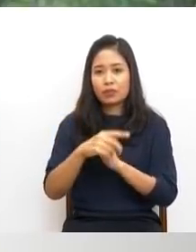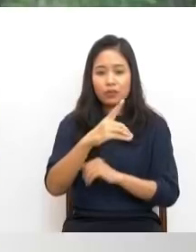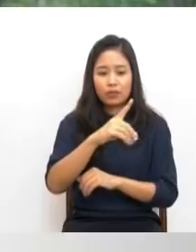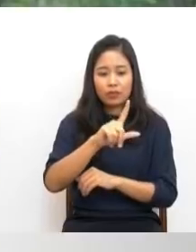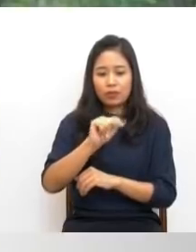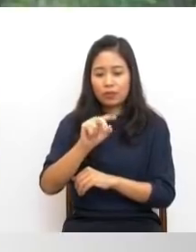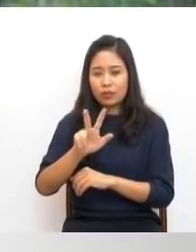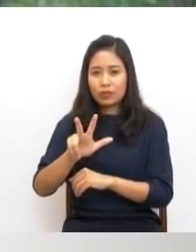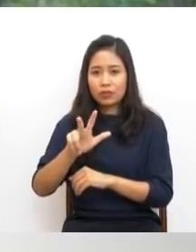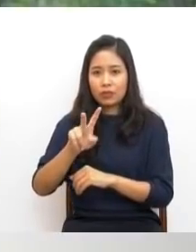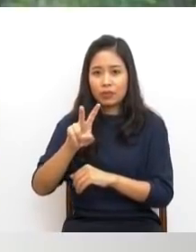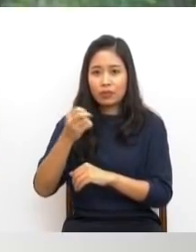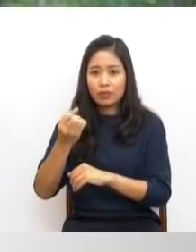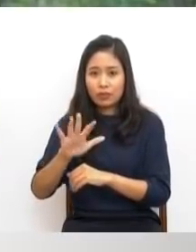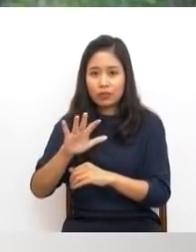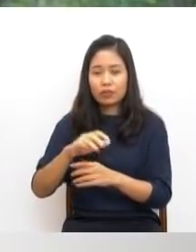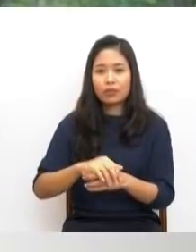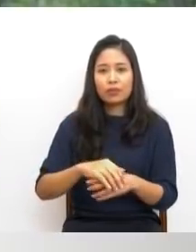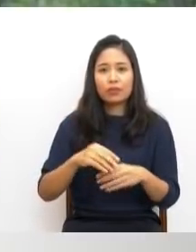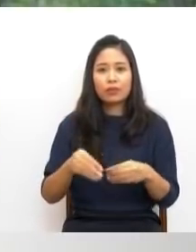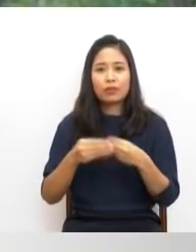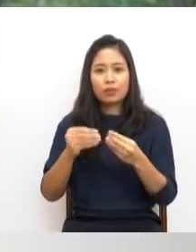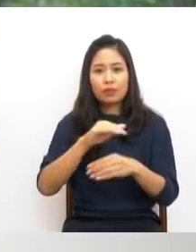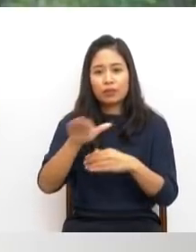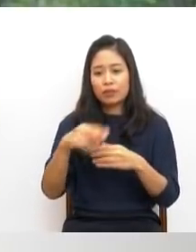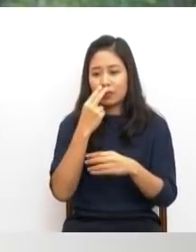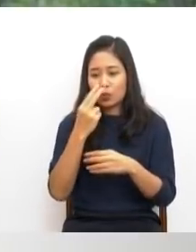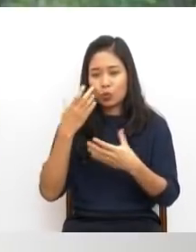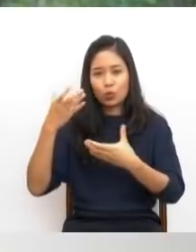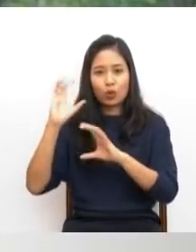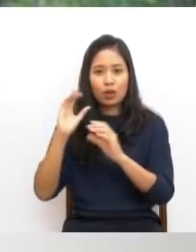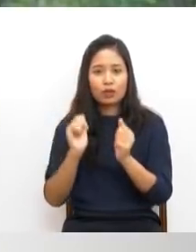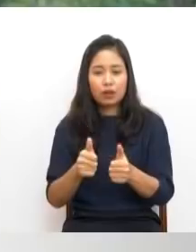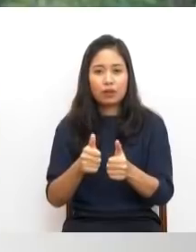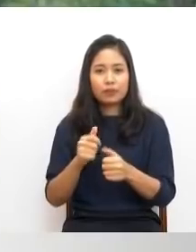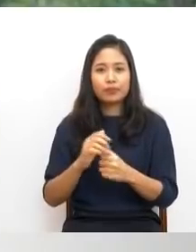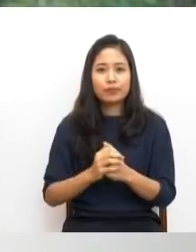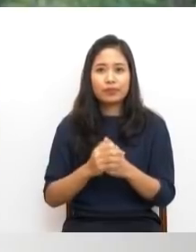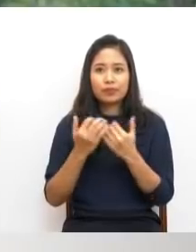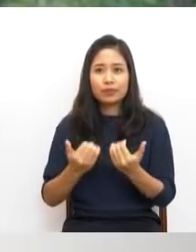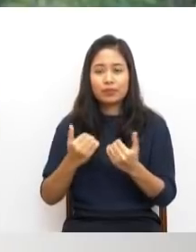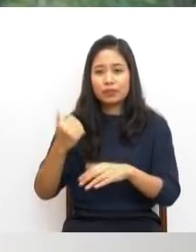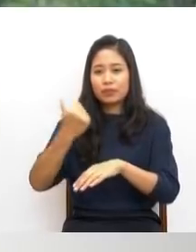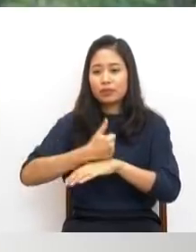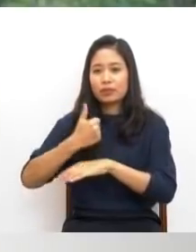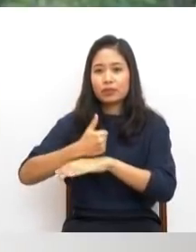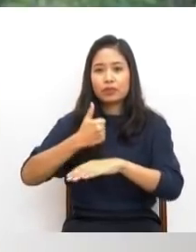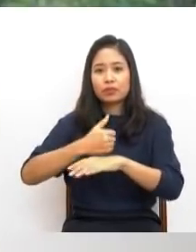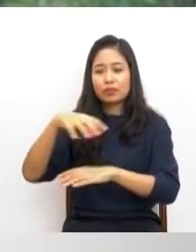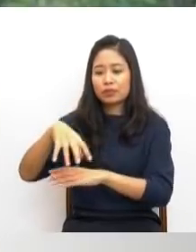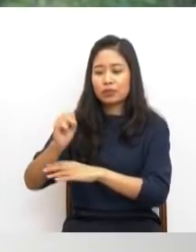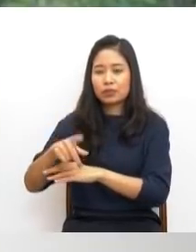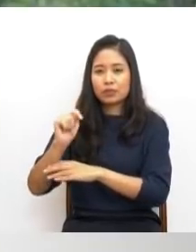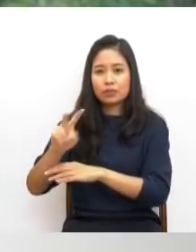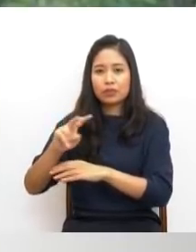ช่อง DLTV 15และทุกๆช่องทางที่เราสามารถติดตามรับชมกันได้นะคะสำหรับวันนี้ท่านคณะผู้บริหารจากสปททุกท่